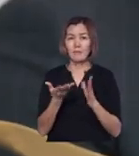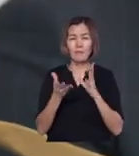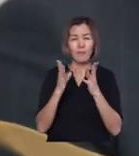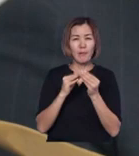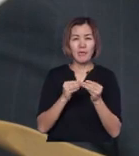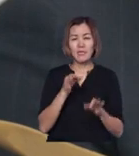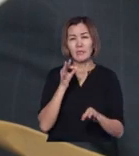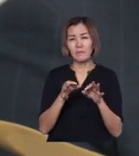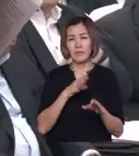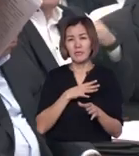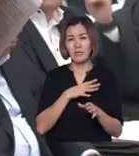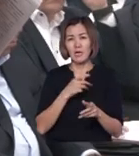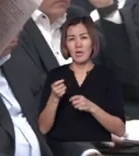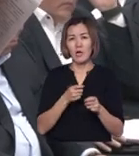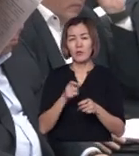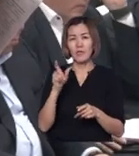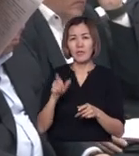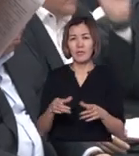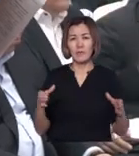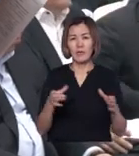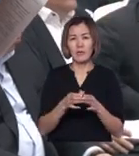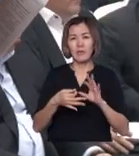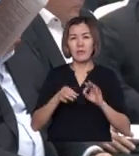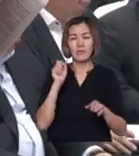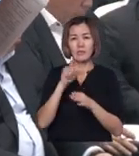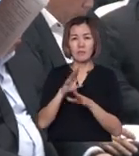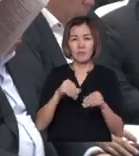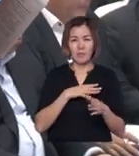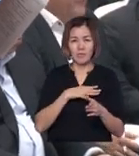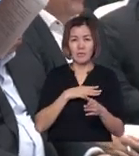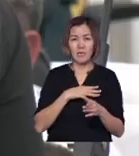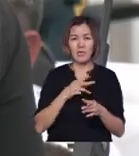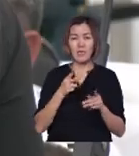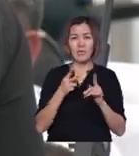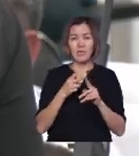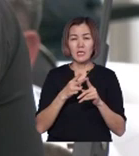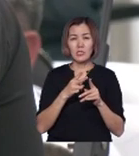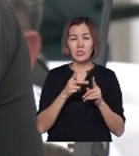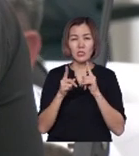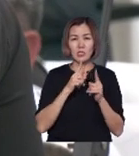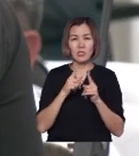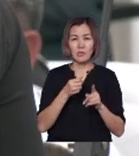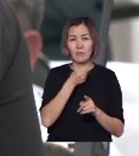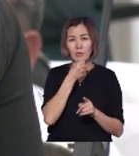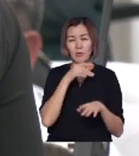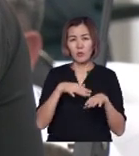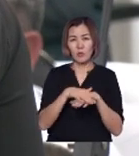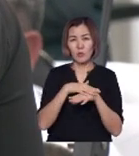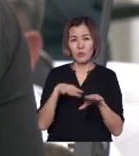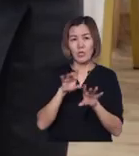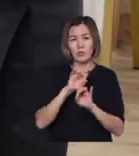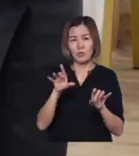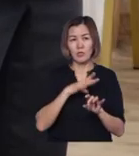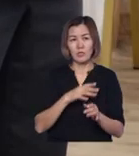Аудан әкімі Берік Тынышбаев пен командасына нақты тапсырмалар берілді. Екінші бөлімінде микрофон тұрғындарға